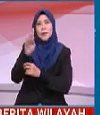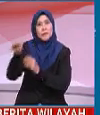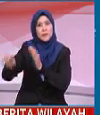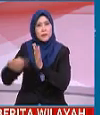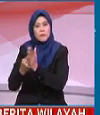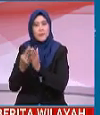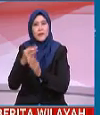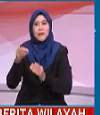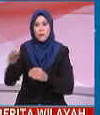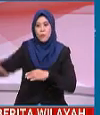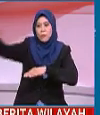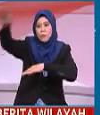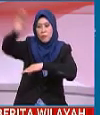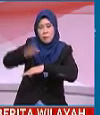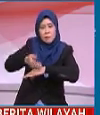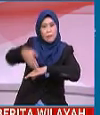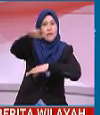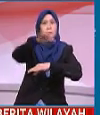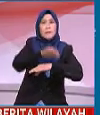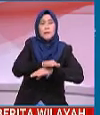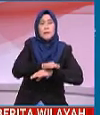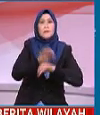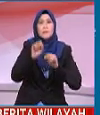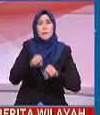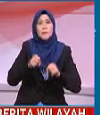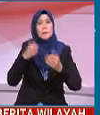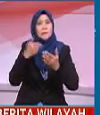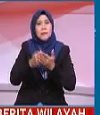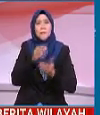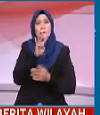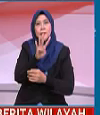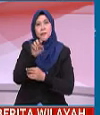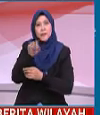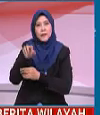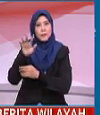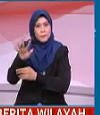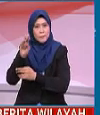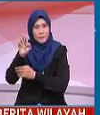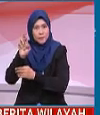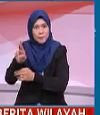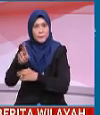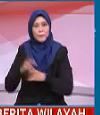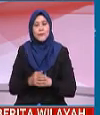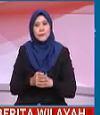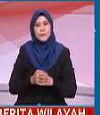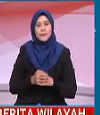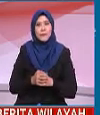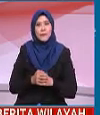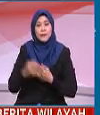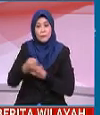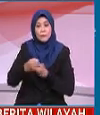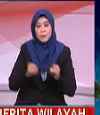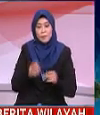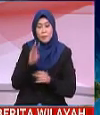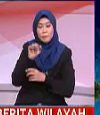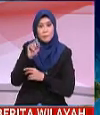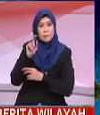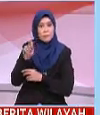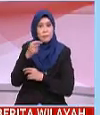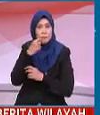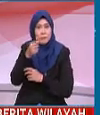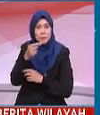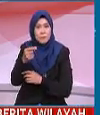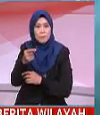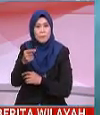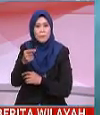60 km/jam dan juga ketinggian ombak masih lagi boleh mencecah sehingga 4.5 meter. Oleh itu, Jabatan Meteorologi Malaysia kini